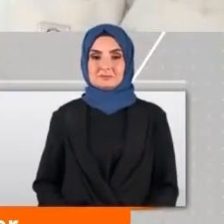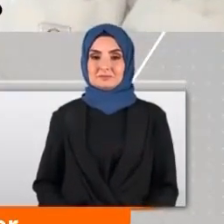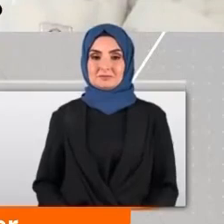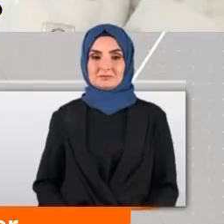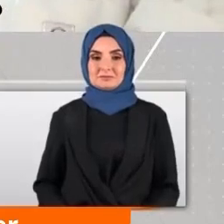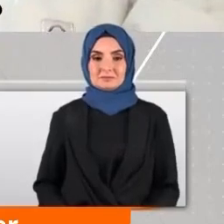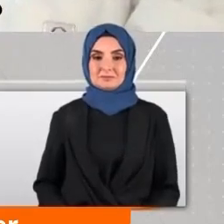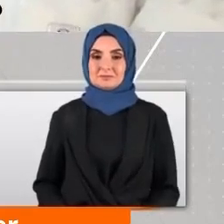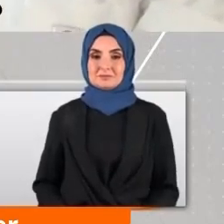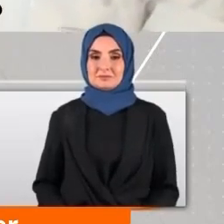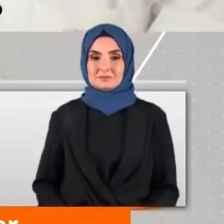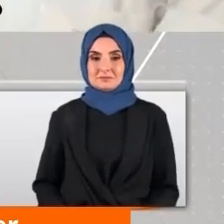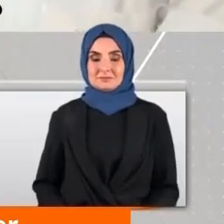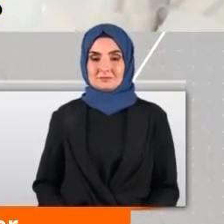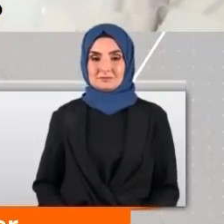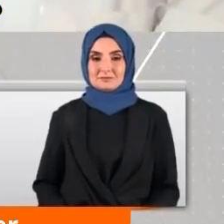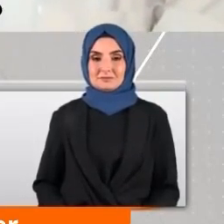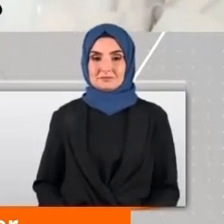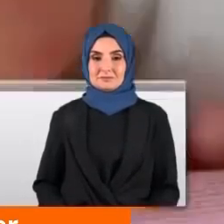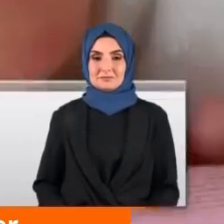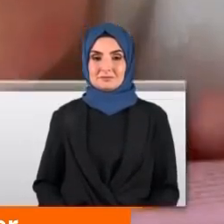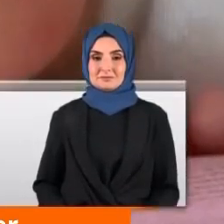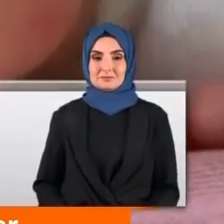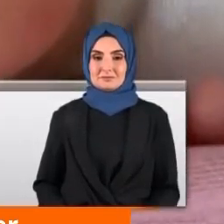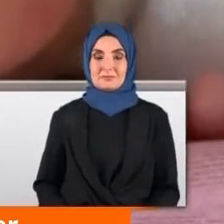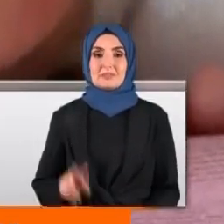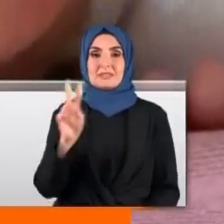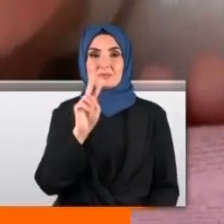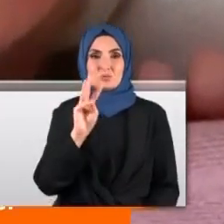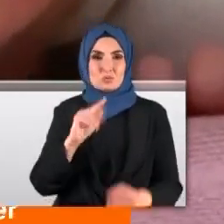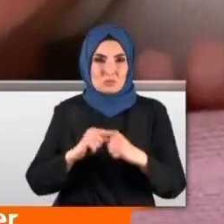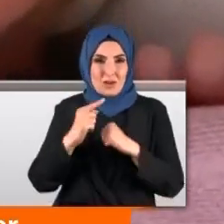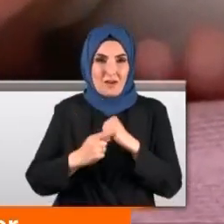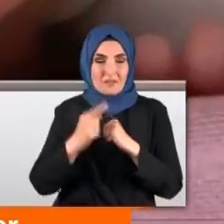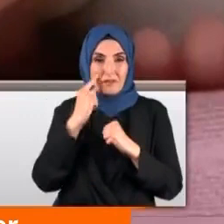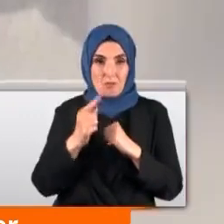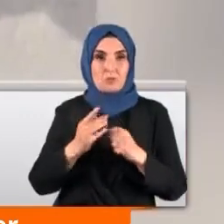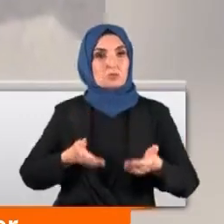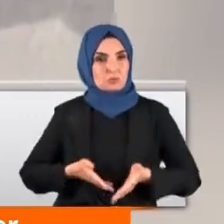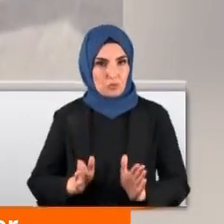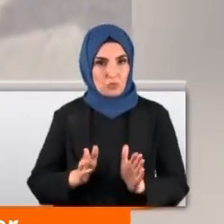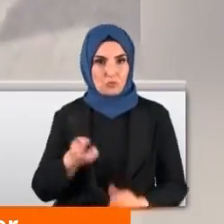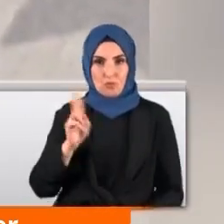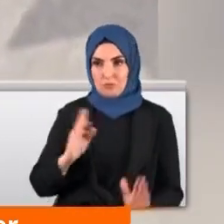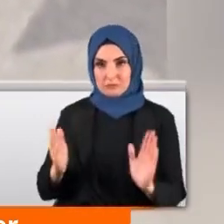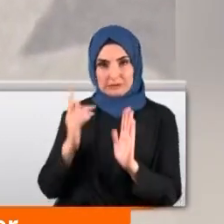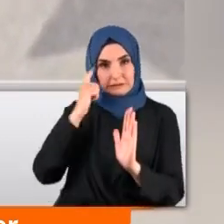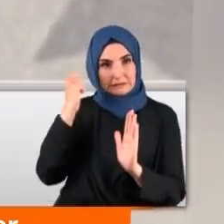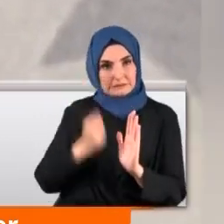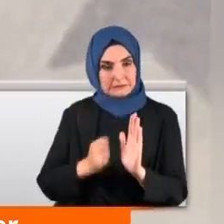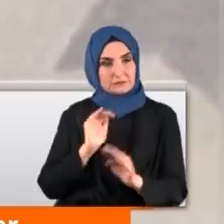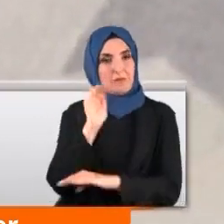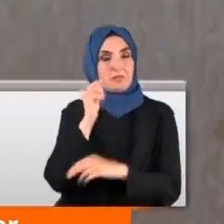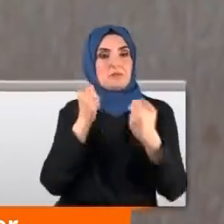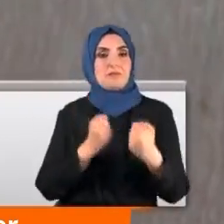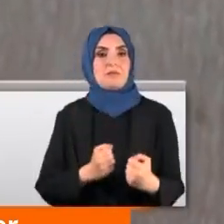gelebilmek bizim açımızdan çok sevindirici bir durum oldu. 23 haftalıkken doğdu, ölüme direnip yaşama tutundu. Minik Rabia'yı